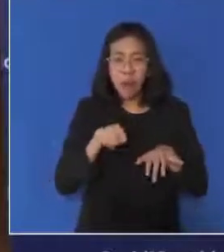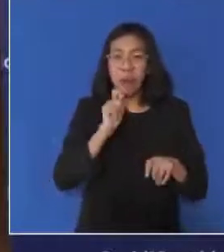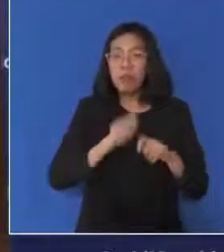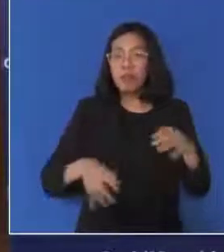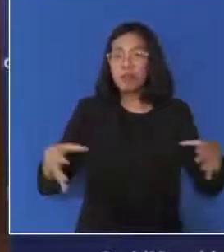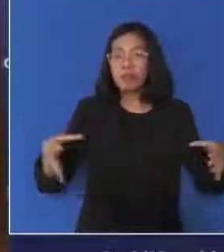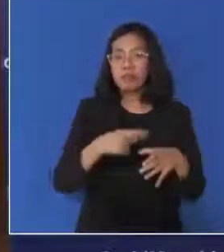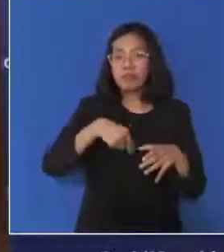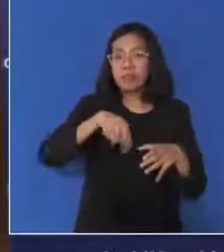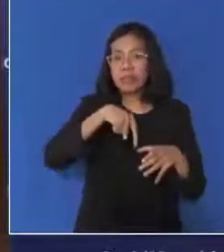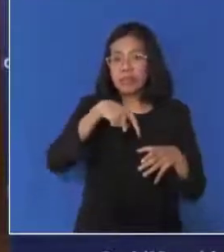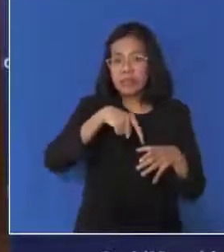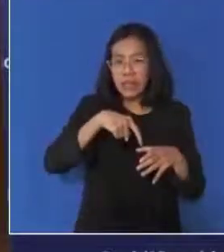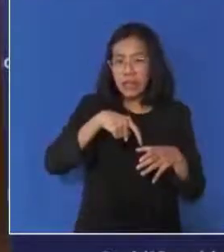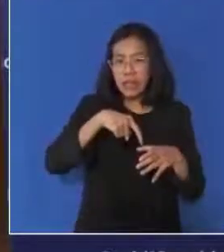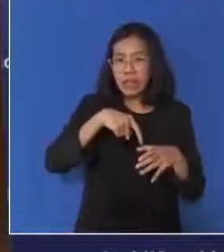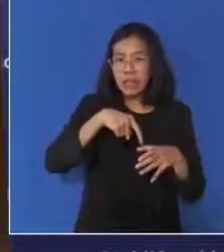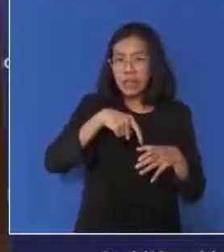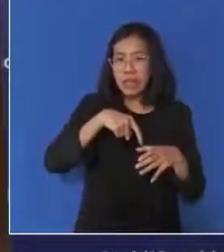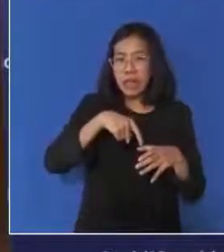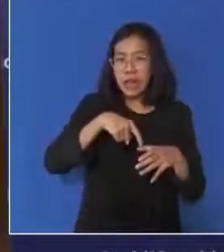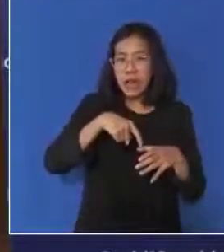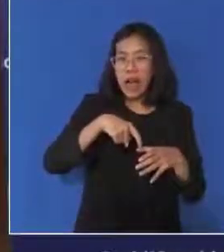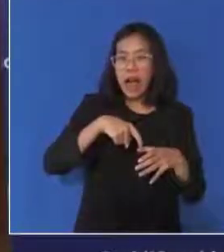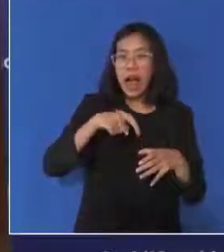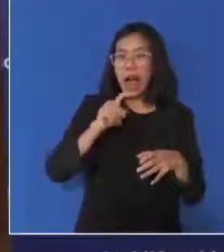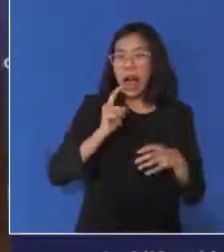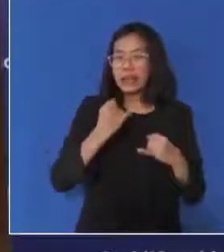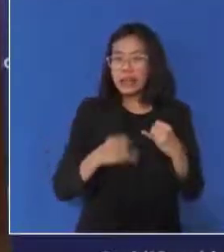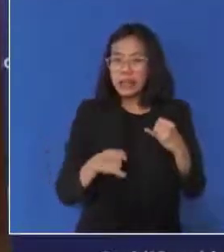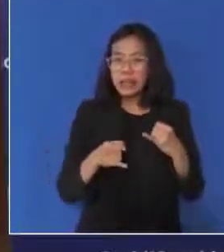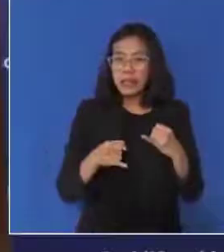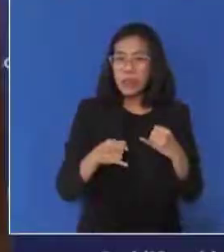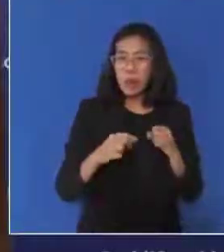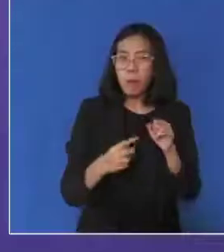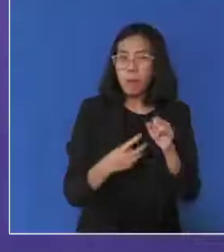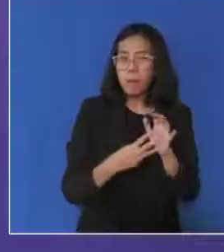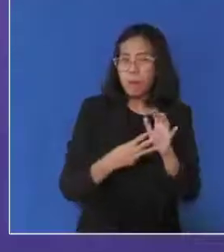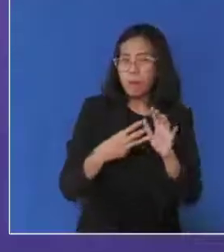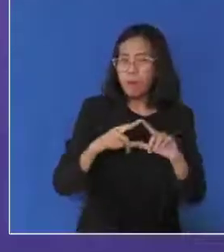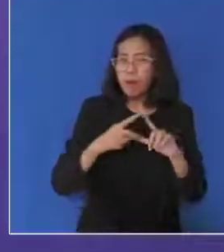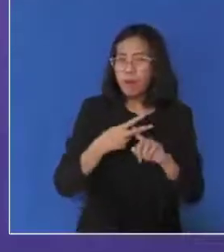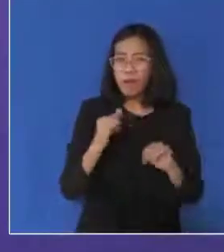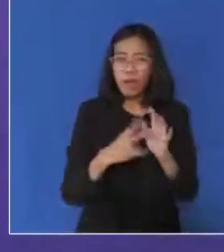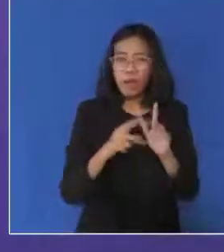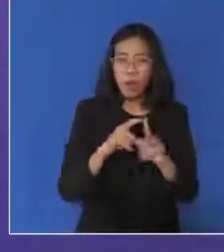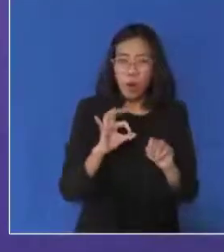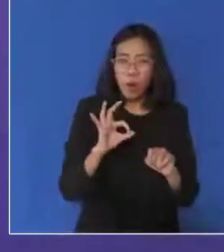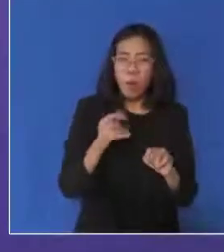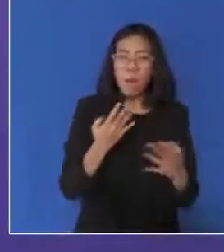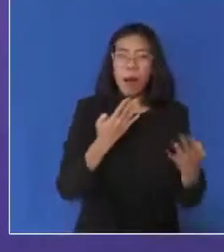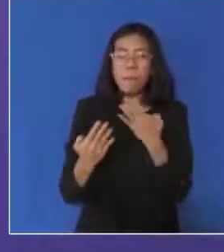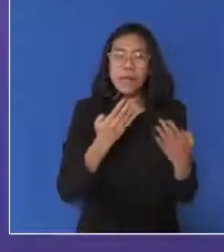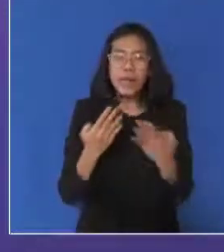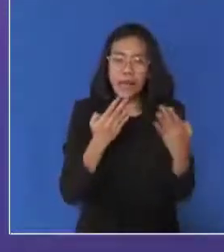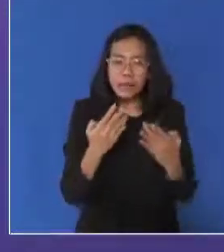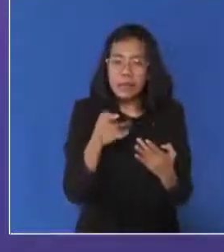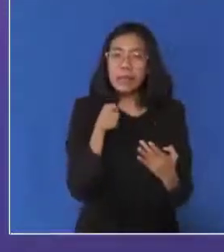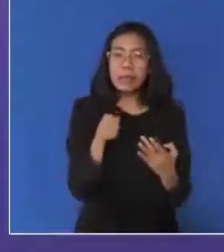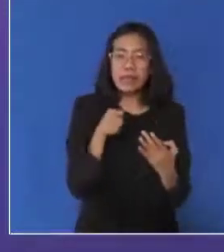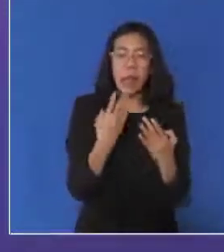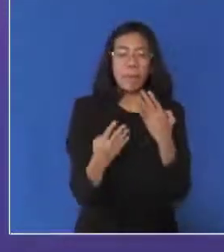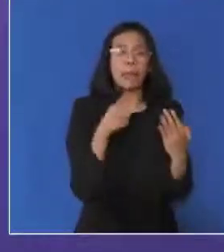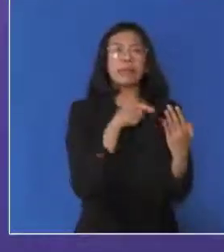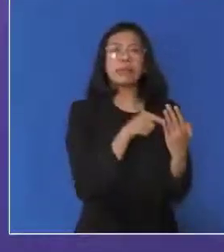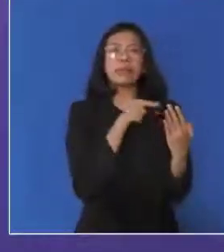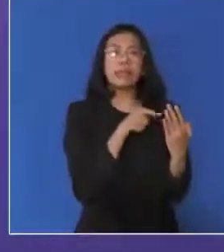dan anggota presidium masyarakat aktivitas Indonesia suatu organisasi non-profit berbasis kerelawanan sebagai pemeriksa